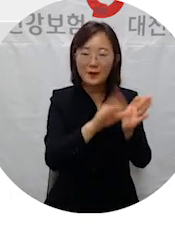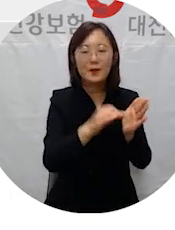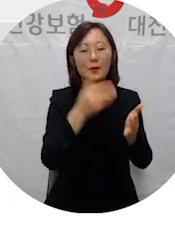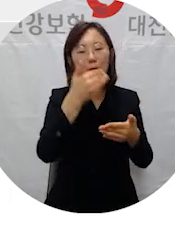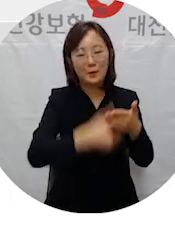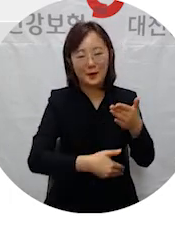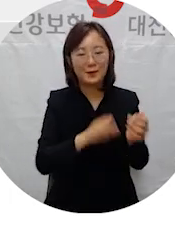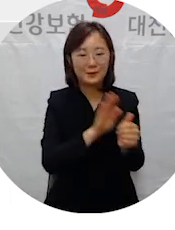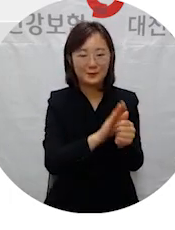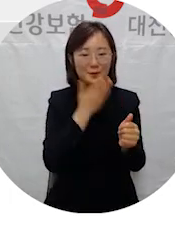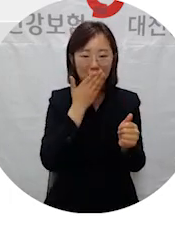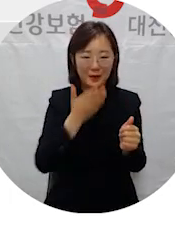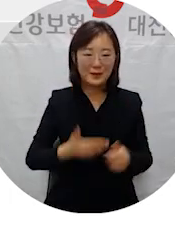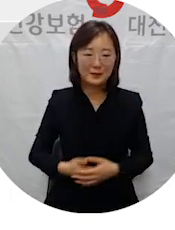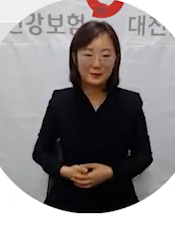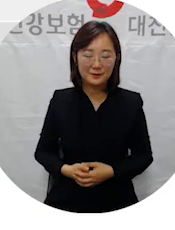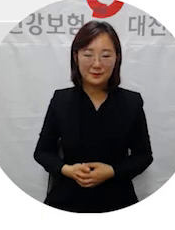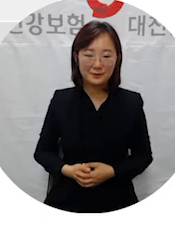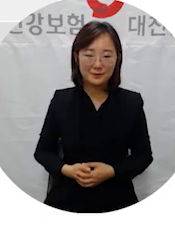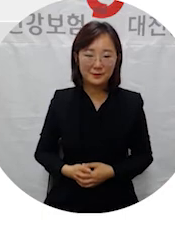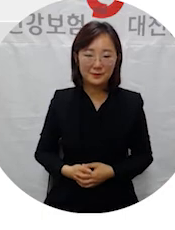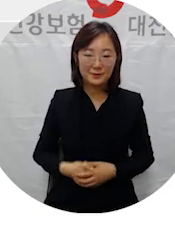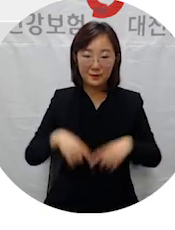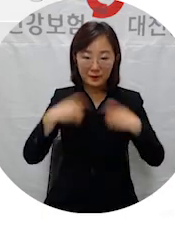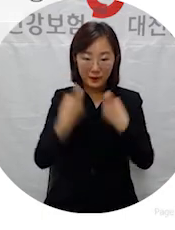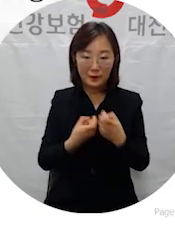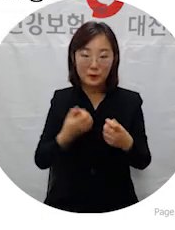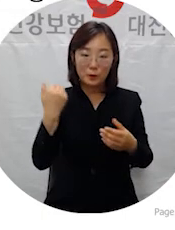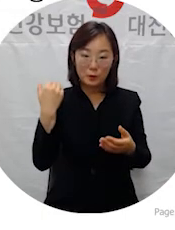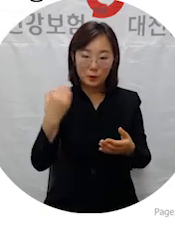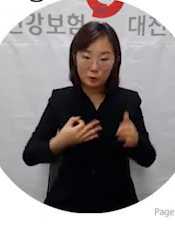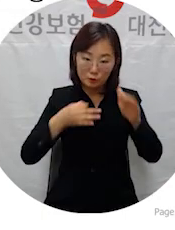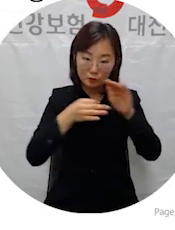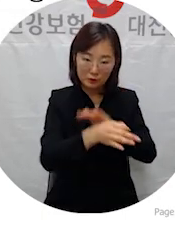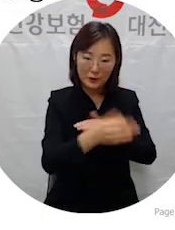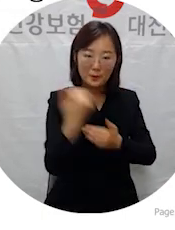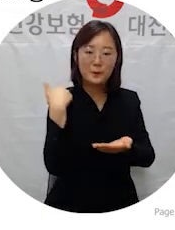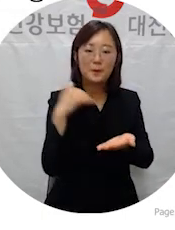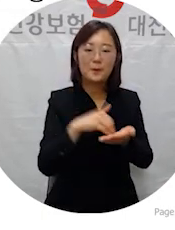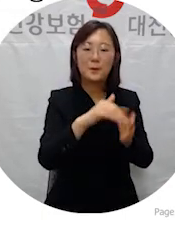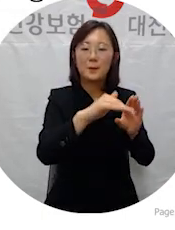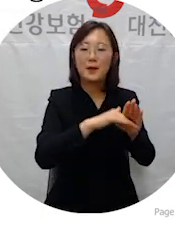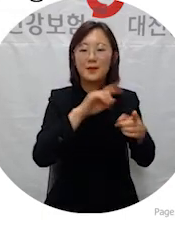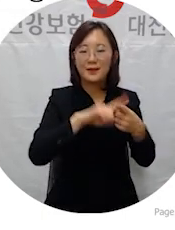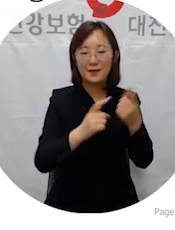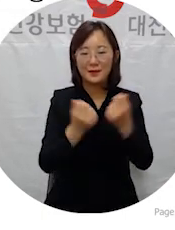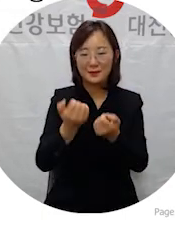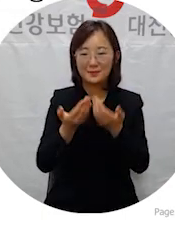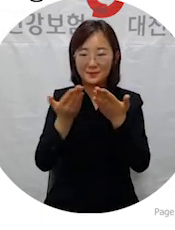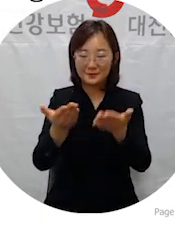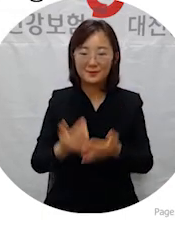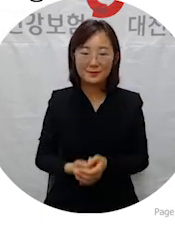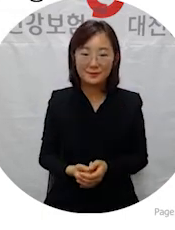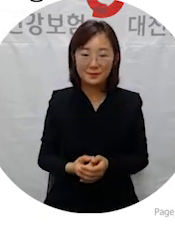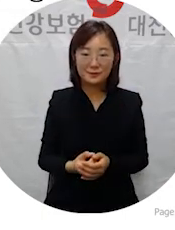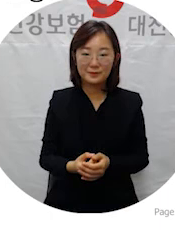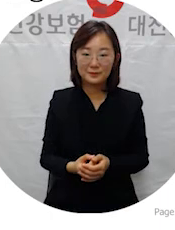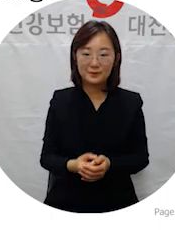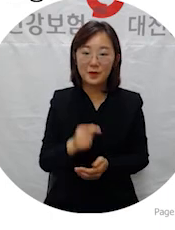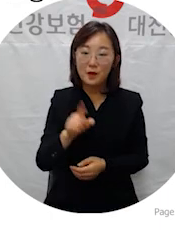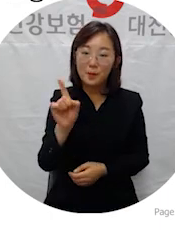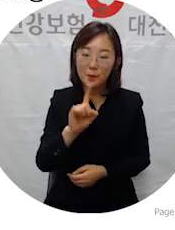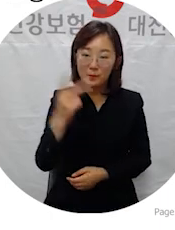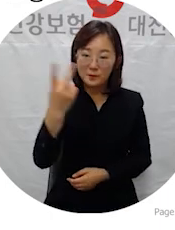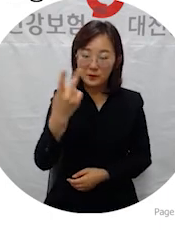부분으로 외래 또는 입원 진료에 적용합니다. 다음은 본인 부담 상한제에 대하여 알아보도록